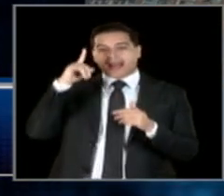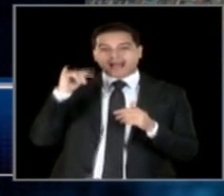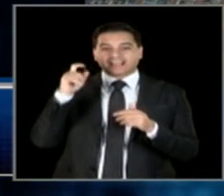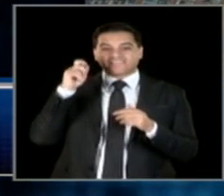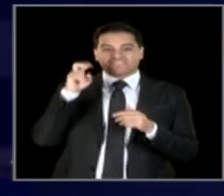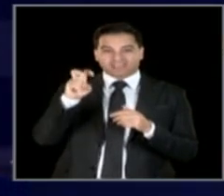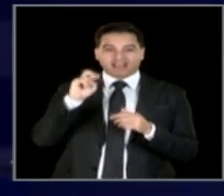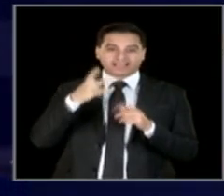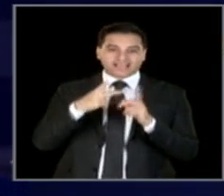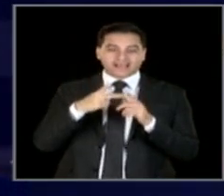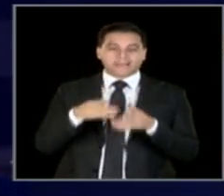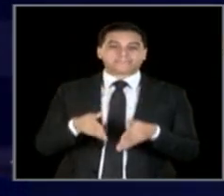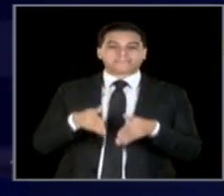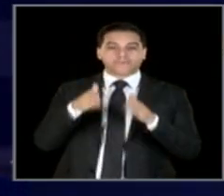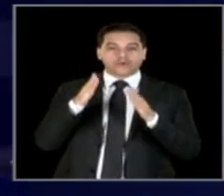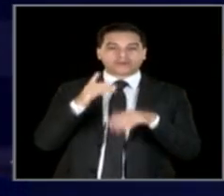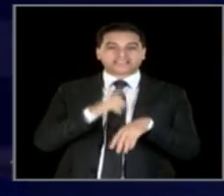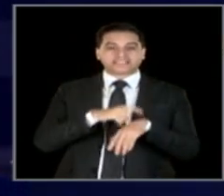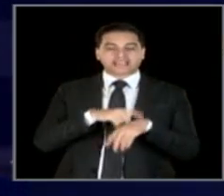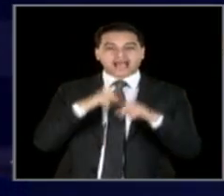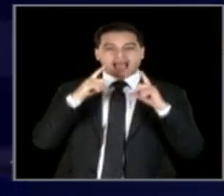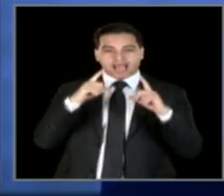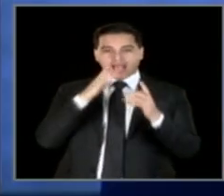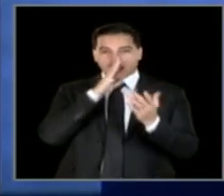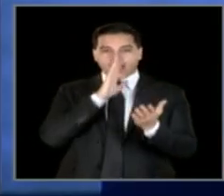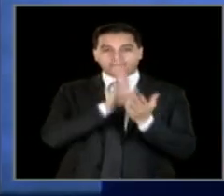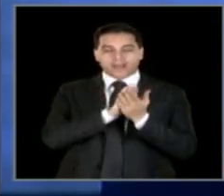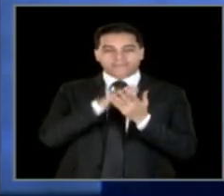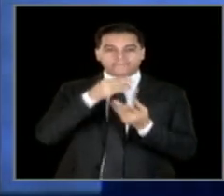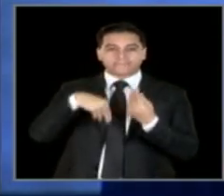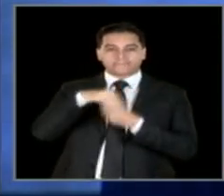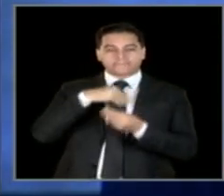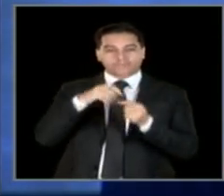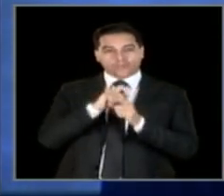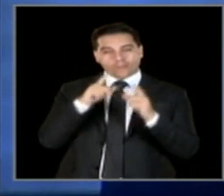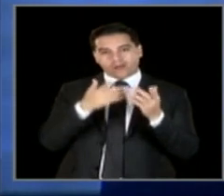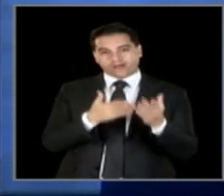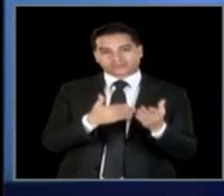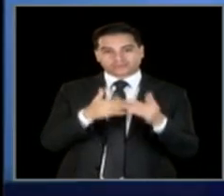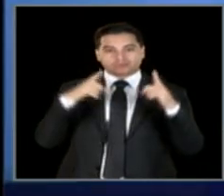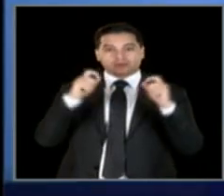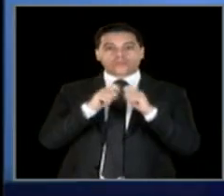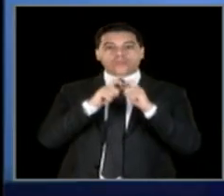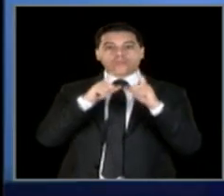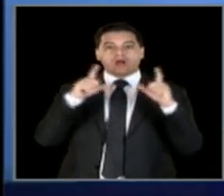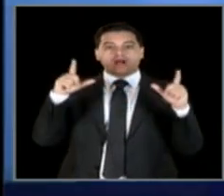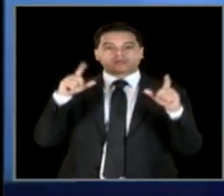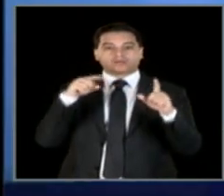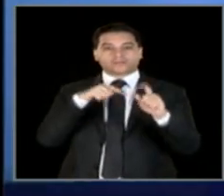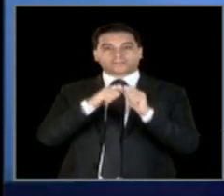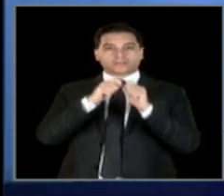الثاني برج الساعة أمام الحرم المكي. الرؤية واضحة للساعة من على